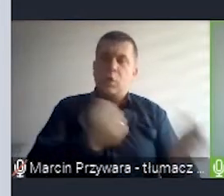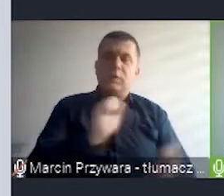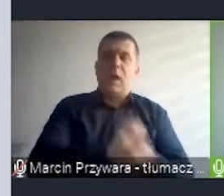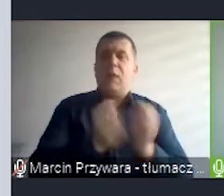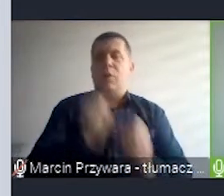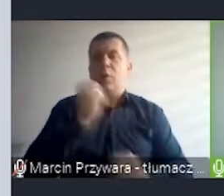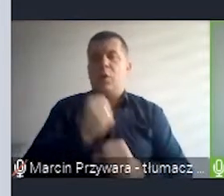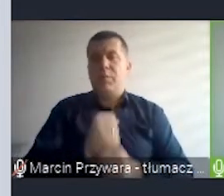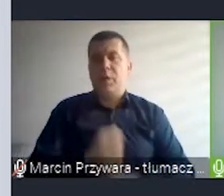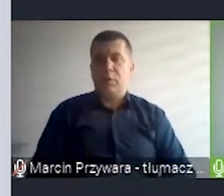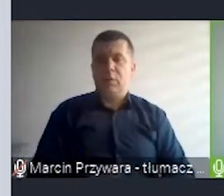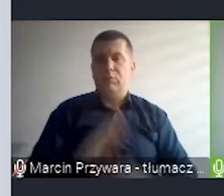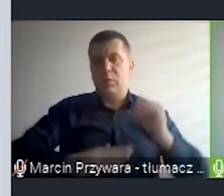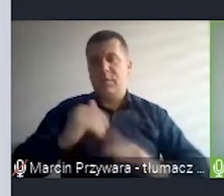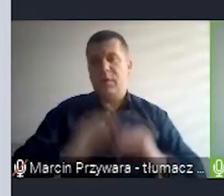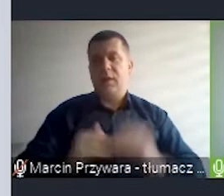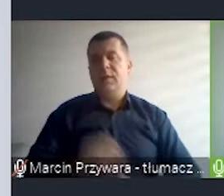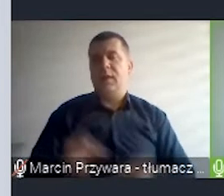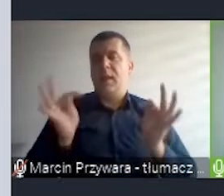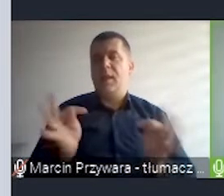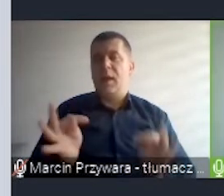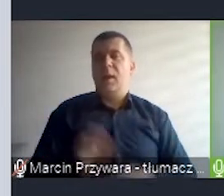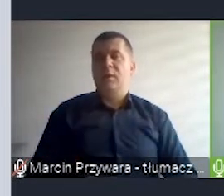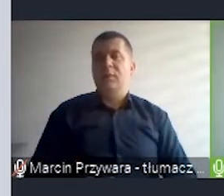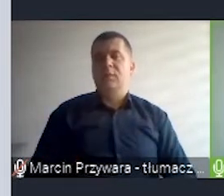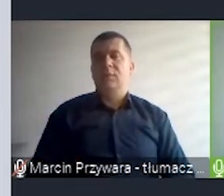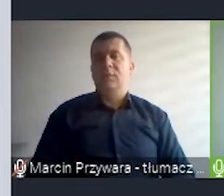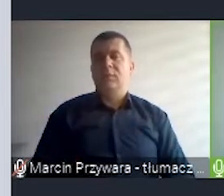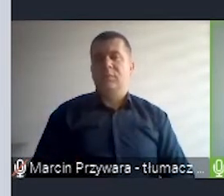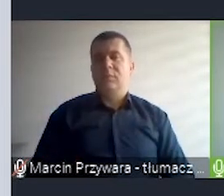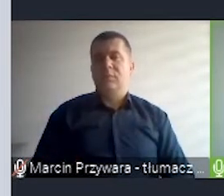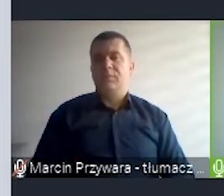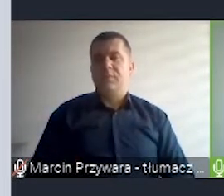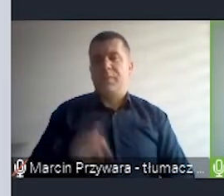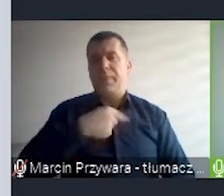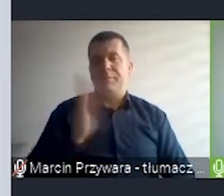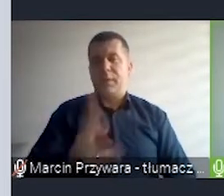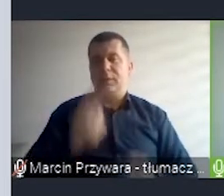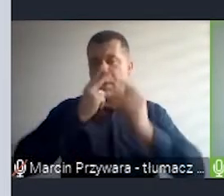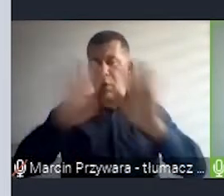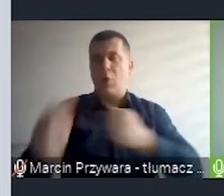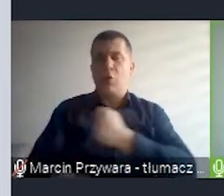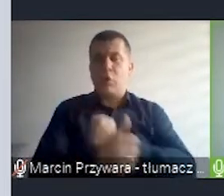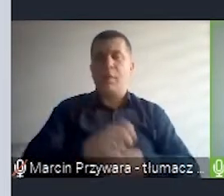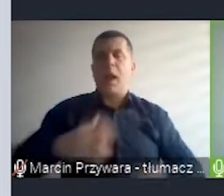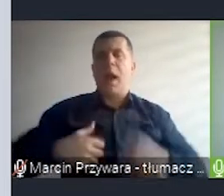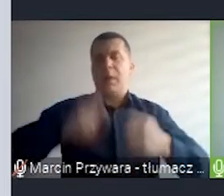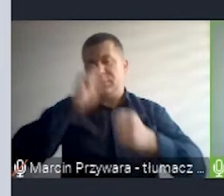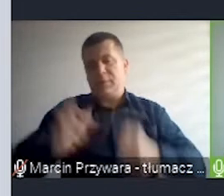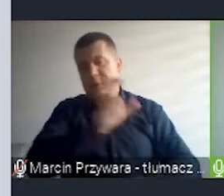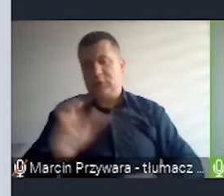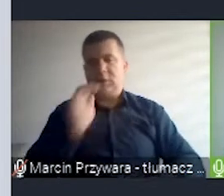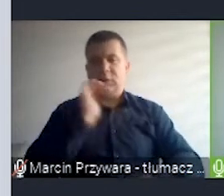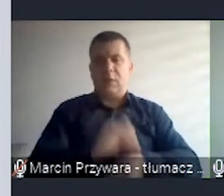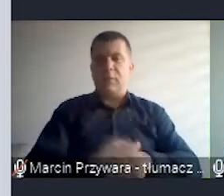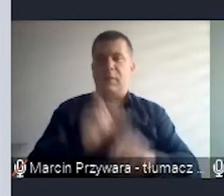roboty budowlane i teraz Państwo będziecie pokazywać tę dokumentację, żeby sprawdzić, czy zamówienie było